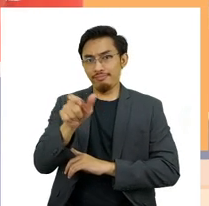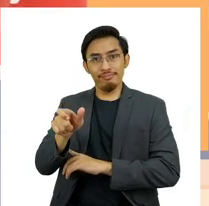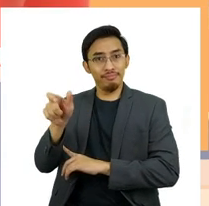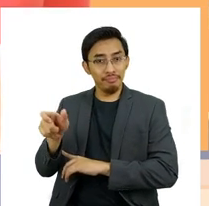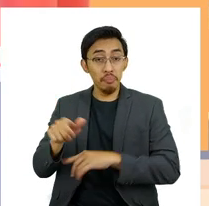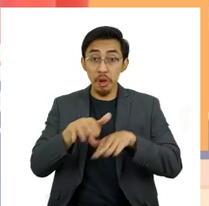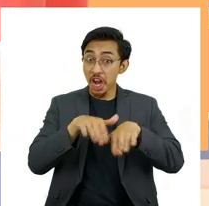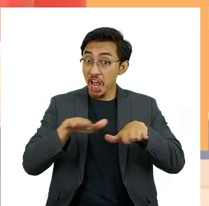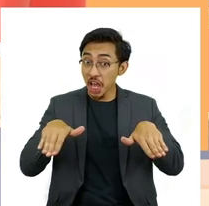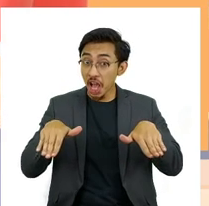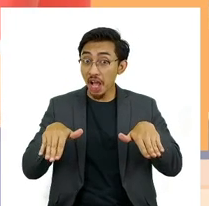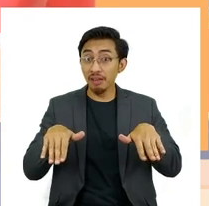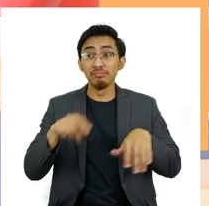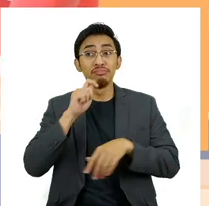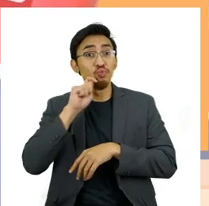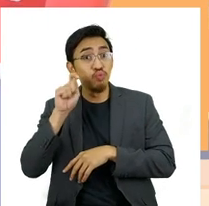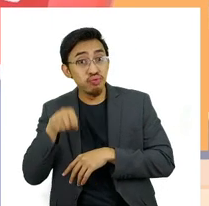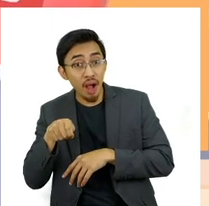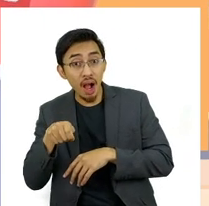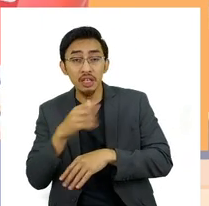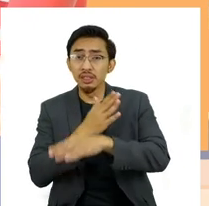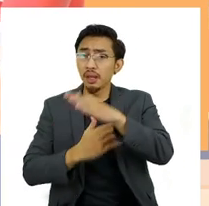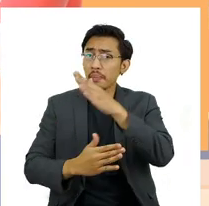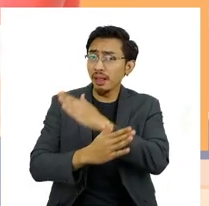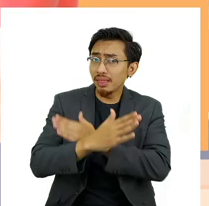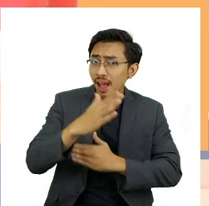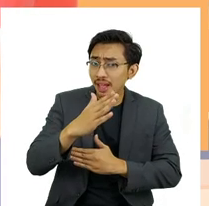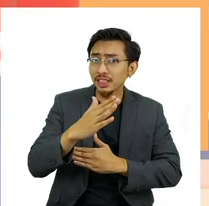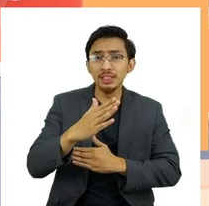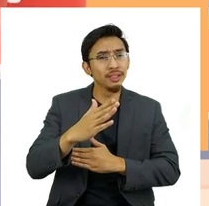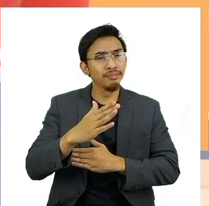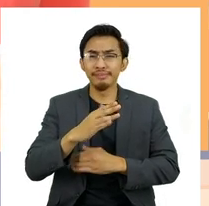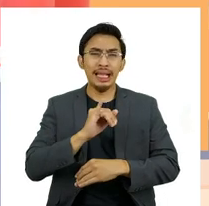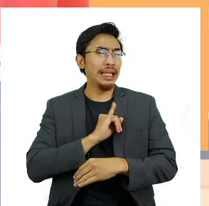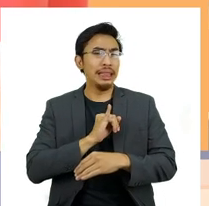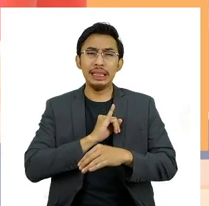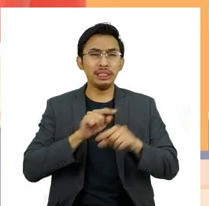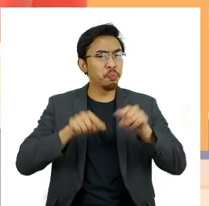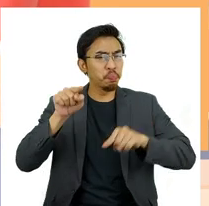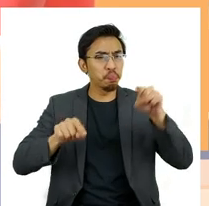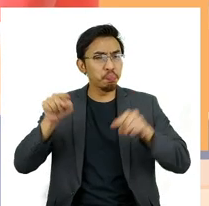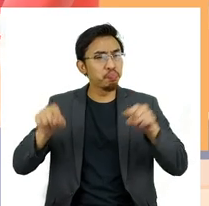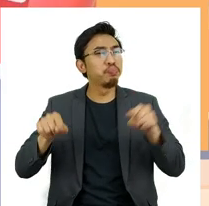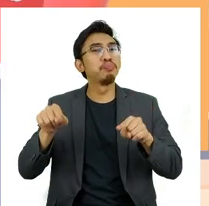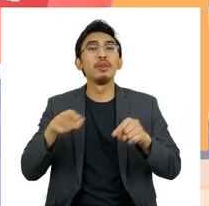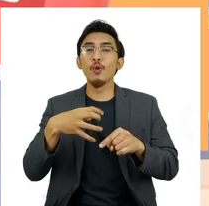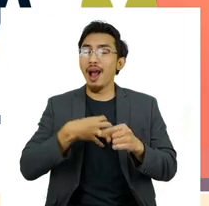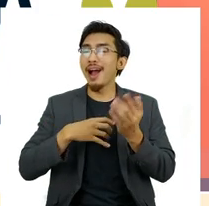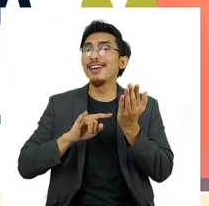orang tanpa terkecuali. Anak-anak, orang lanjut usia, penyandang disabilitas,